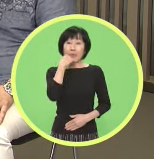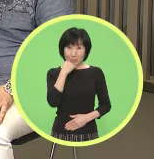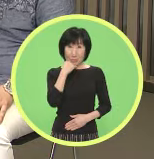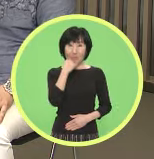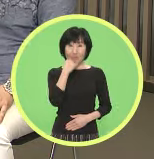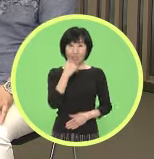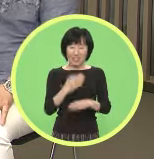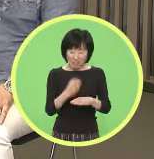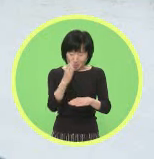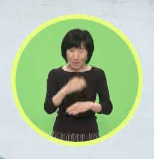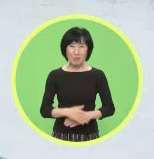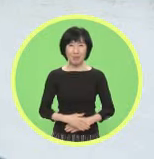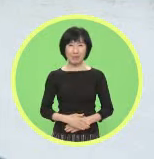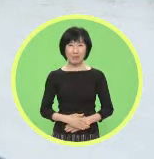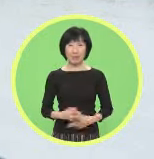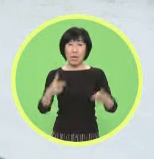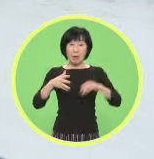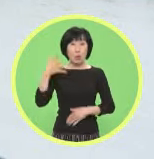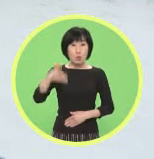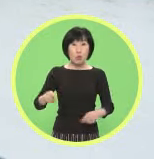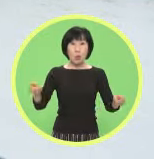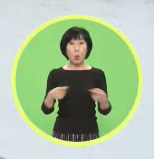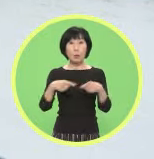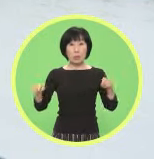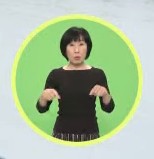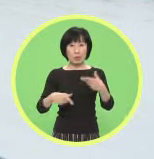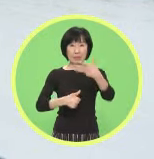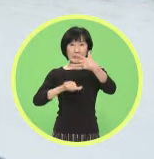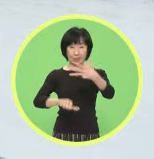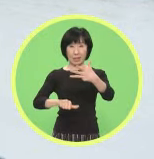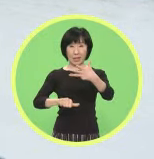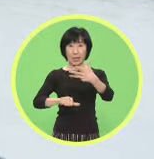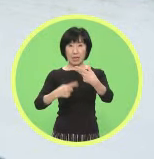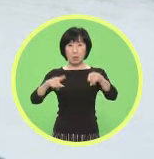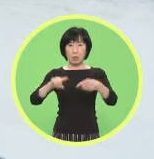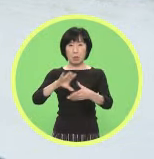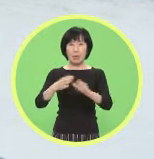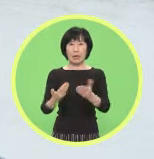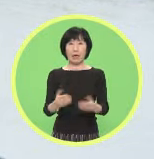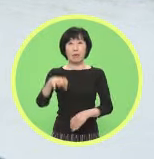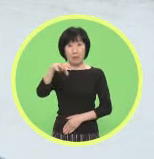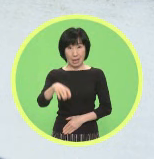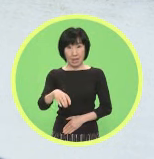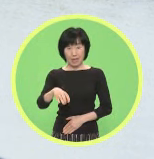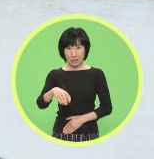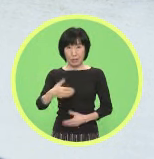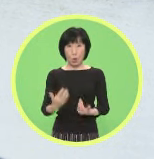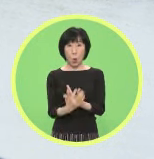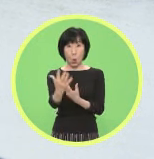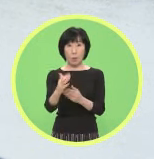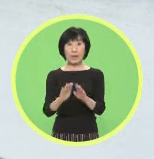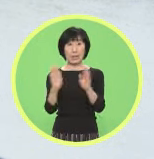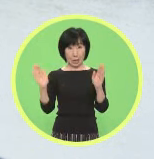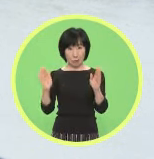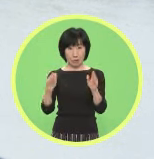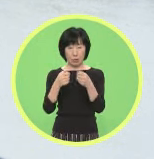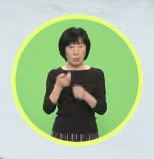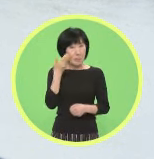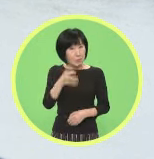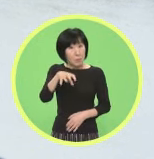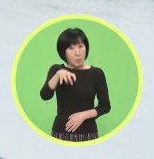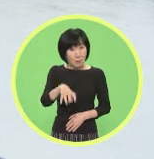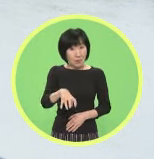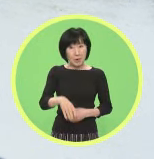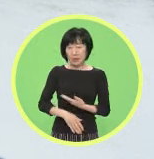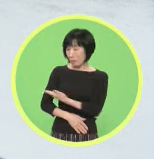い、ありがとうございます。 平和の夕べコンサートは8月5日に広島文化学園 HBG ホールで開催されます